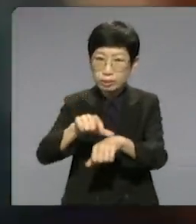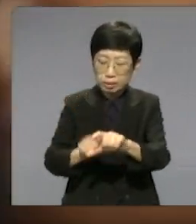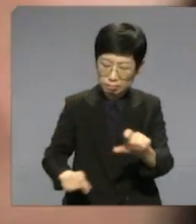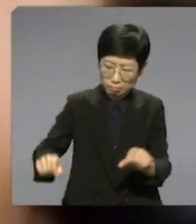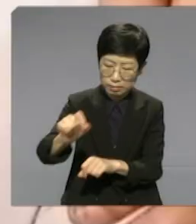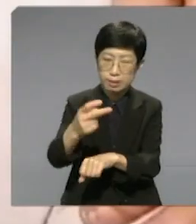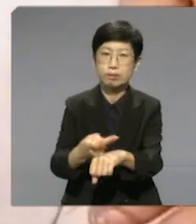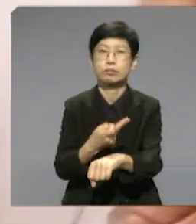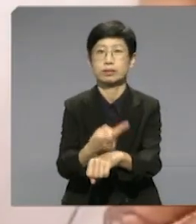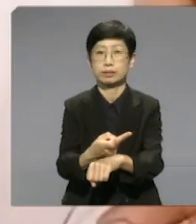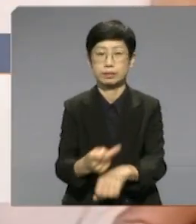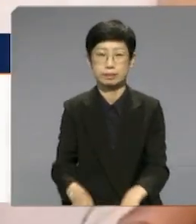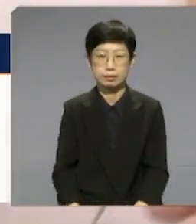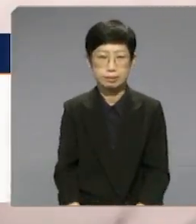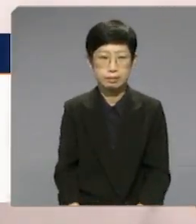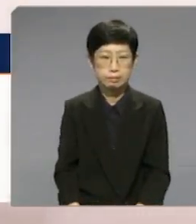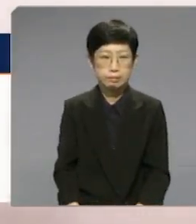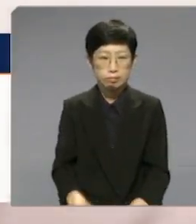12시간.